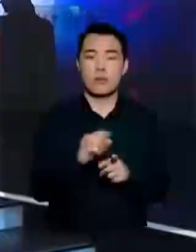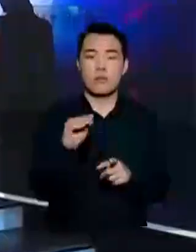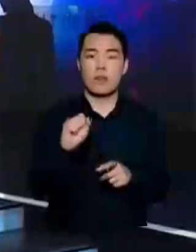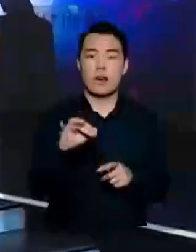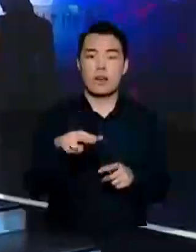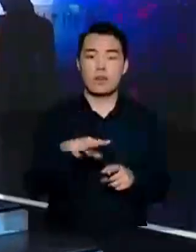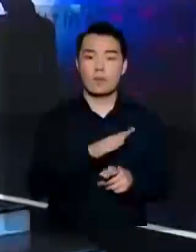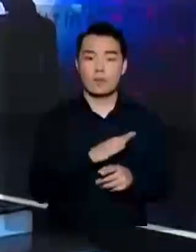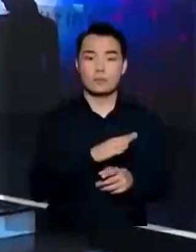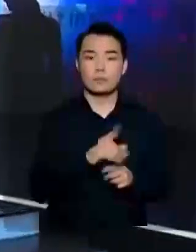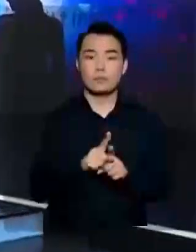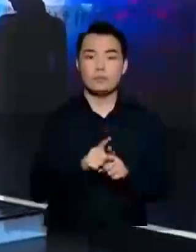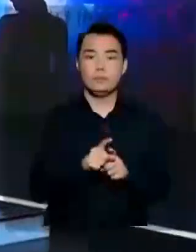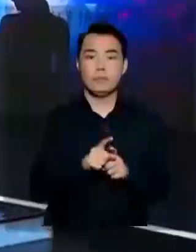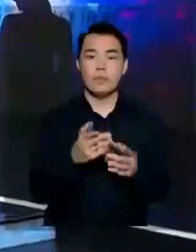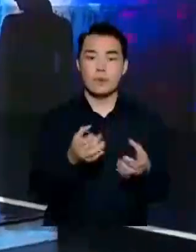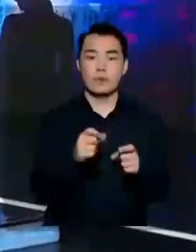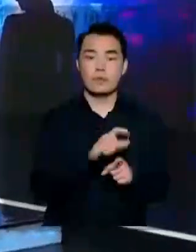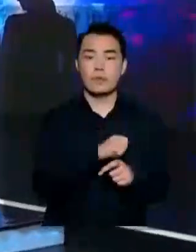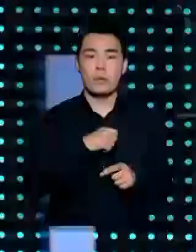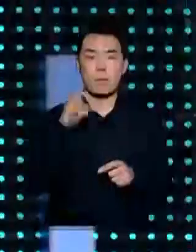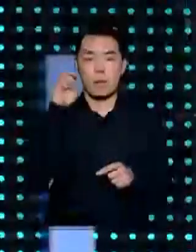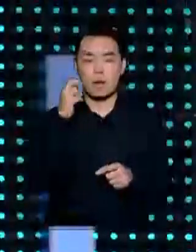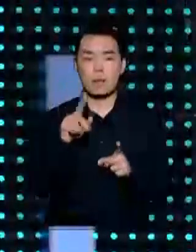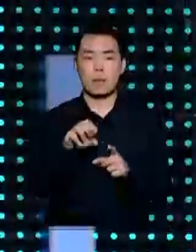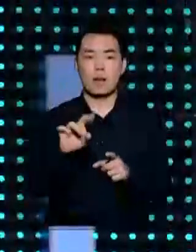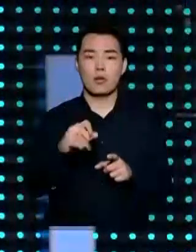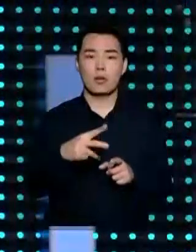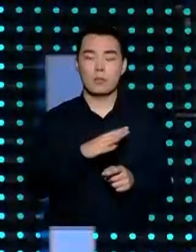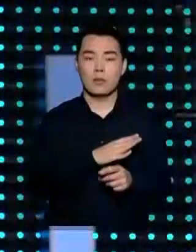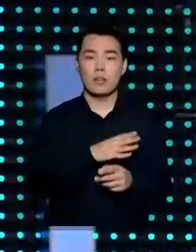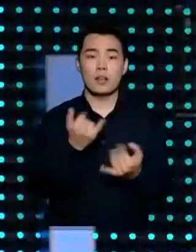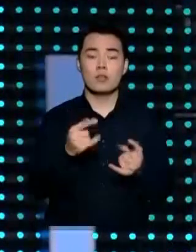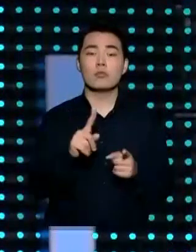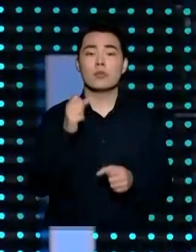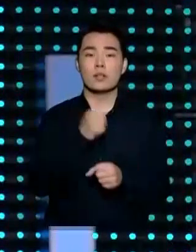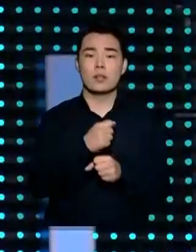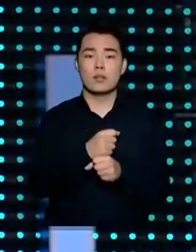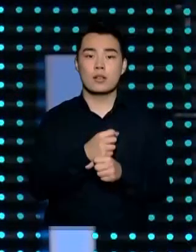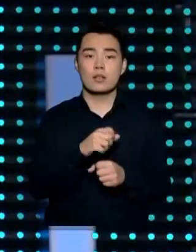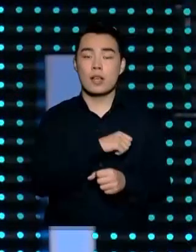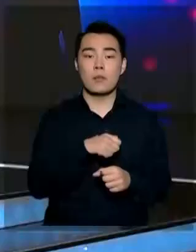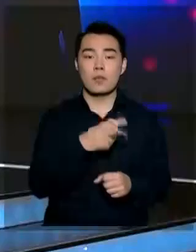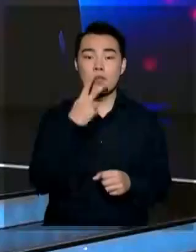Сонымен оны бір жерге тастамай жүру керек, біз жа пароль дискке салып жүру керек. Сонымен біз не істедік? Біз жа егіңіз көрсеңіз,